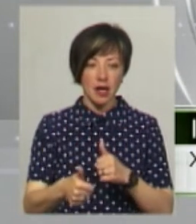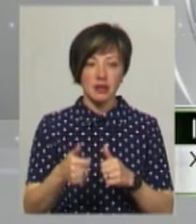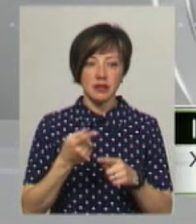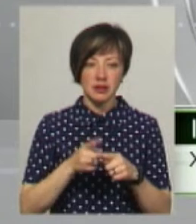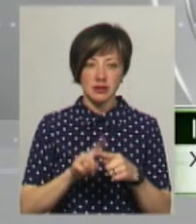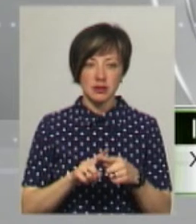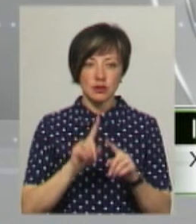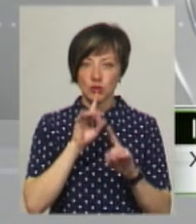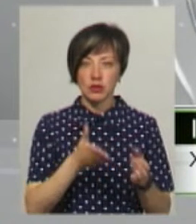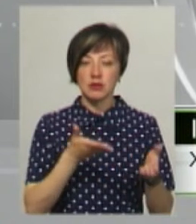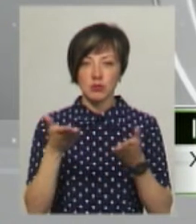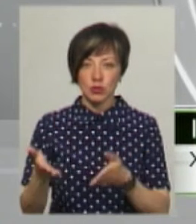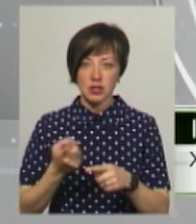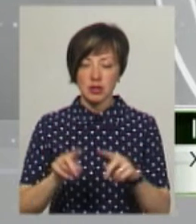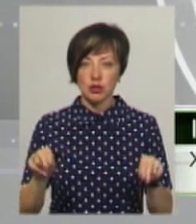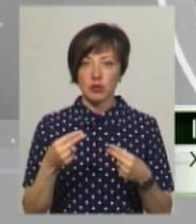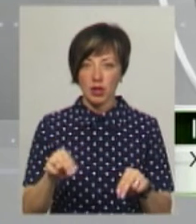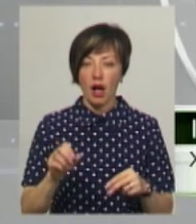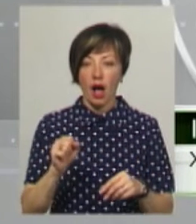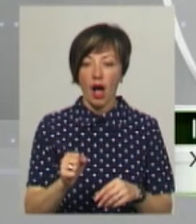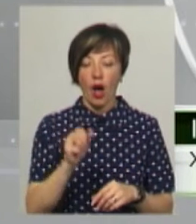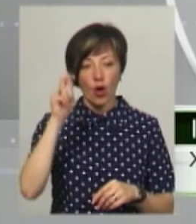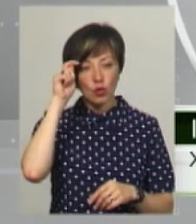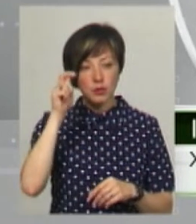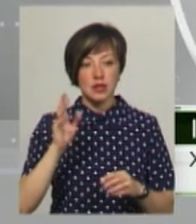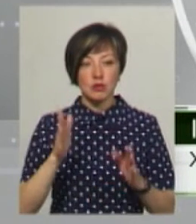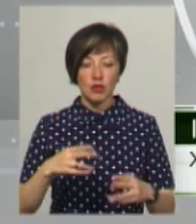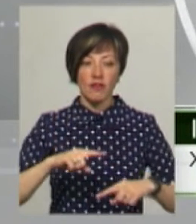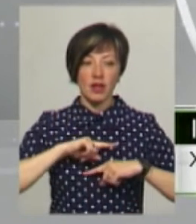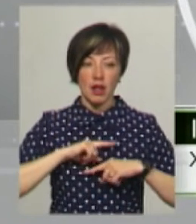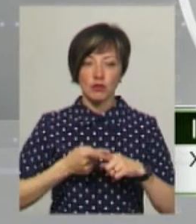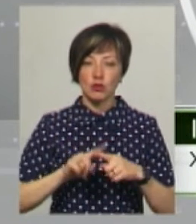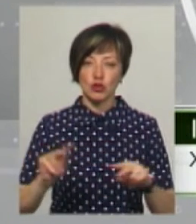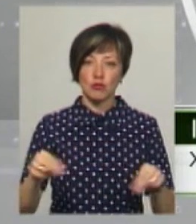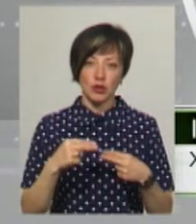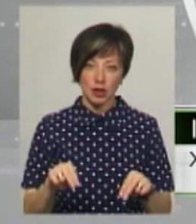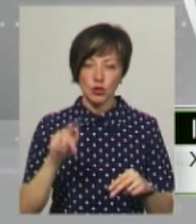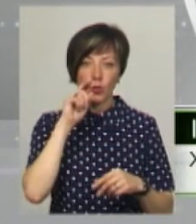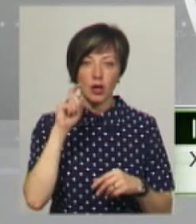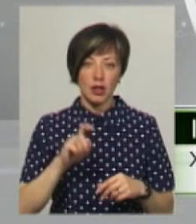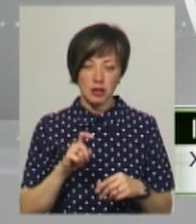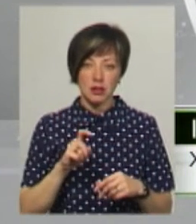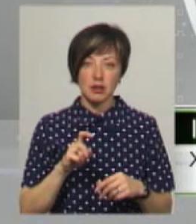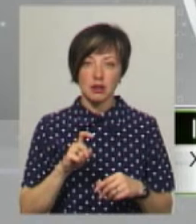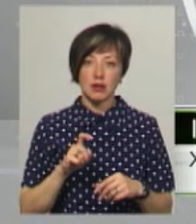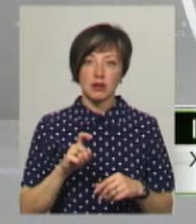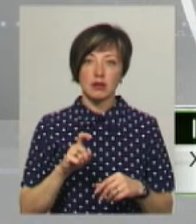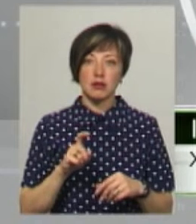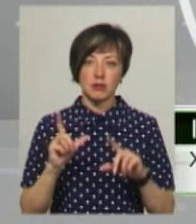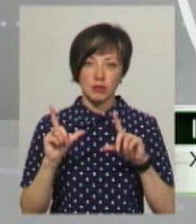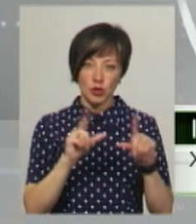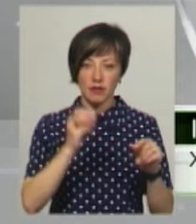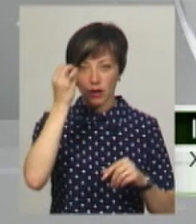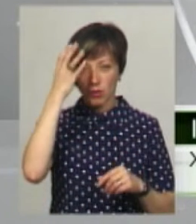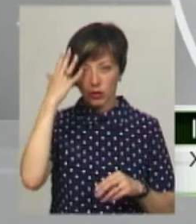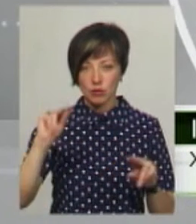не будемо навіть запрошувати на цей чемпіонат. А ті хлопці, які попадуть в фінал на цьому чемпіонаті з України, вони попадуть в